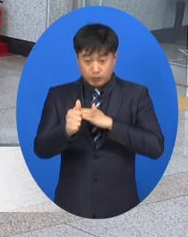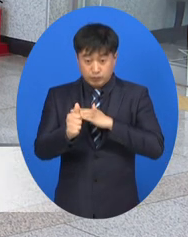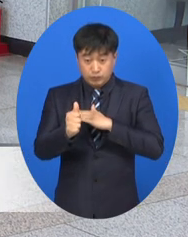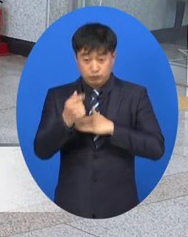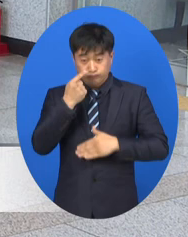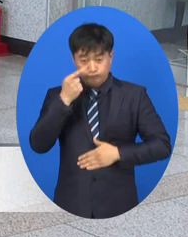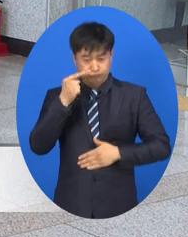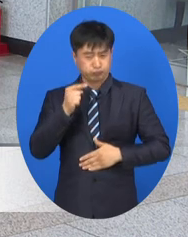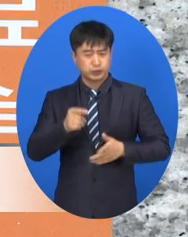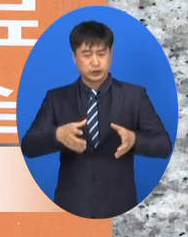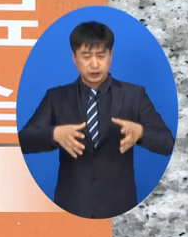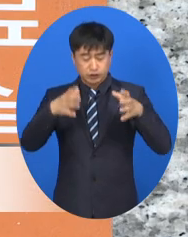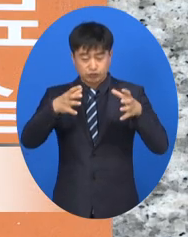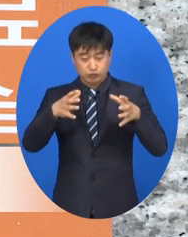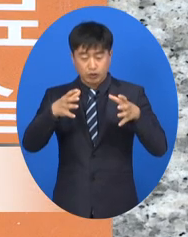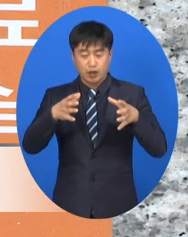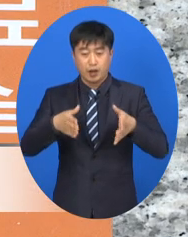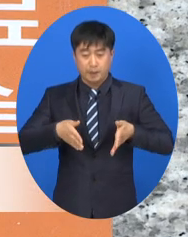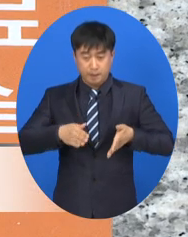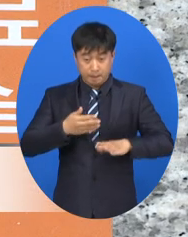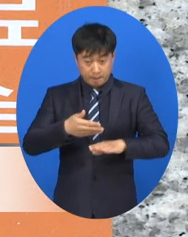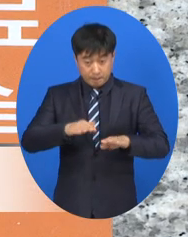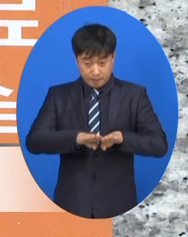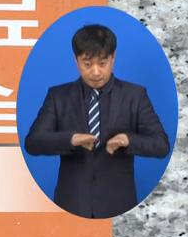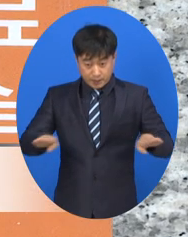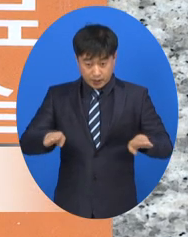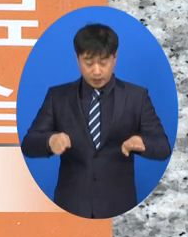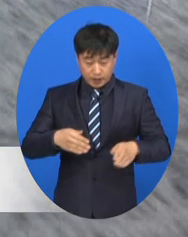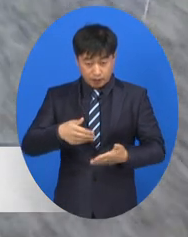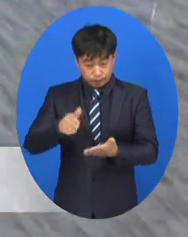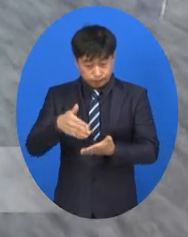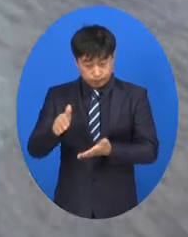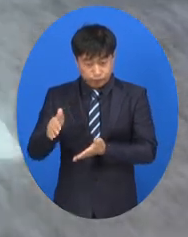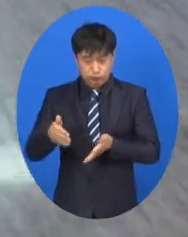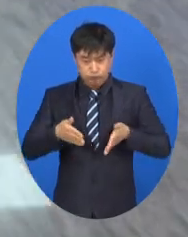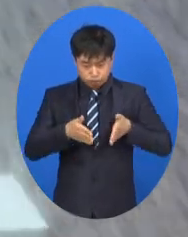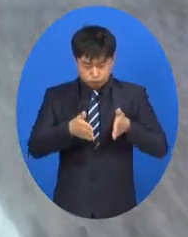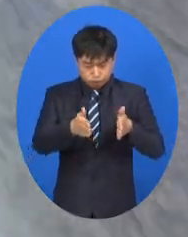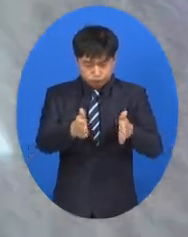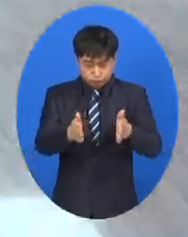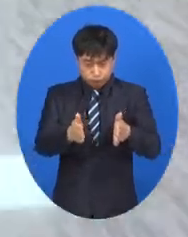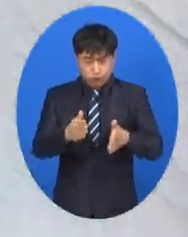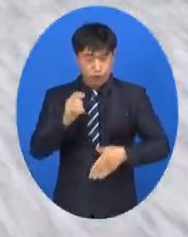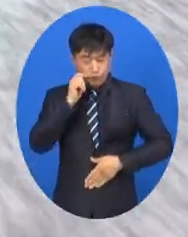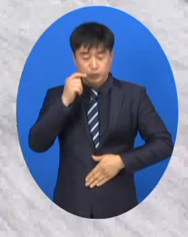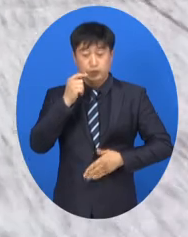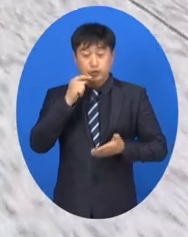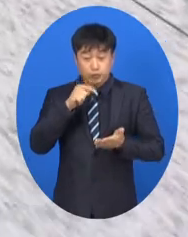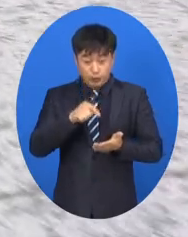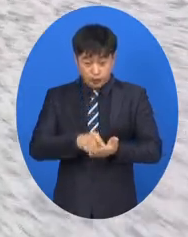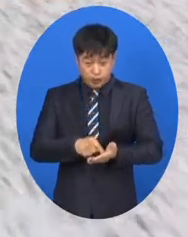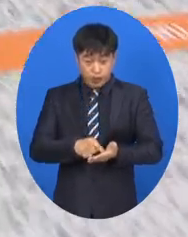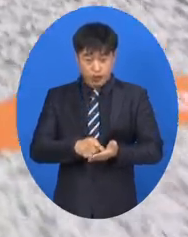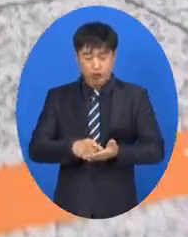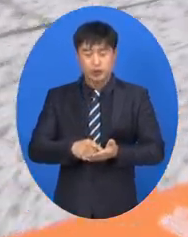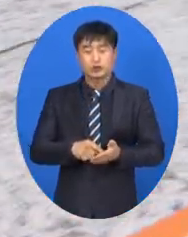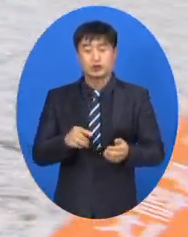들어서자마자 눈에 띄는 기둥과 바닥에 표시된 웨이 페인팅을 따라가다 보면 어렵지 않게 재활치료실을 찾을 수 있습니다.